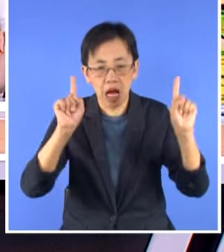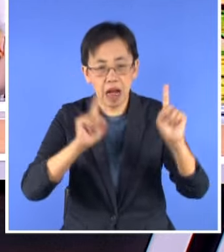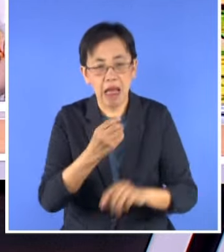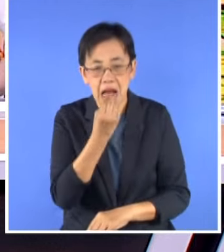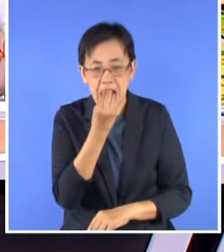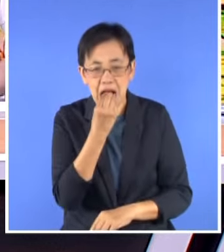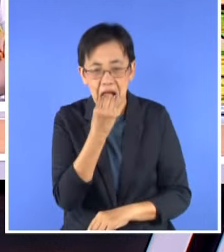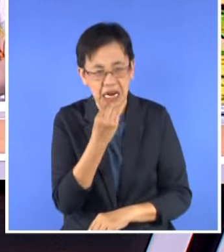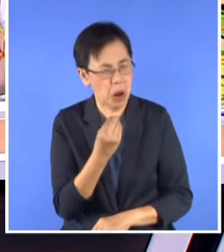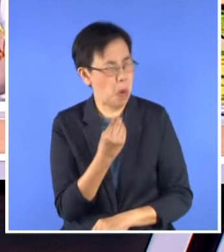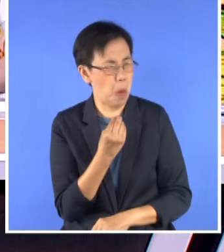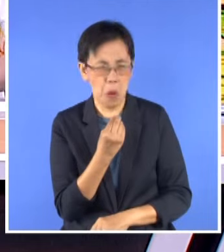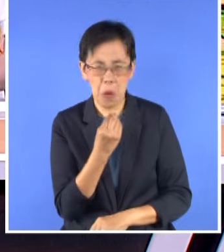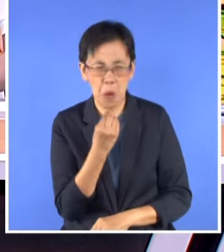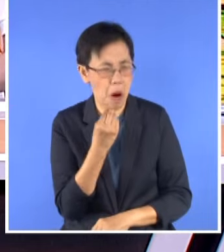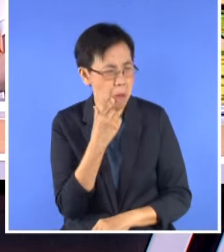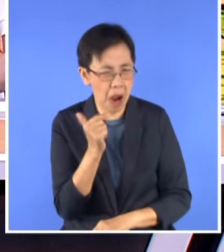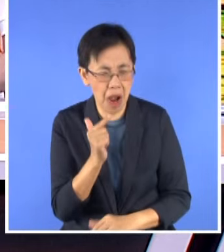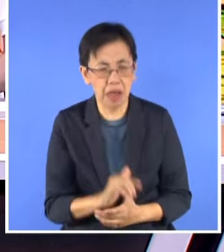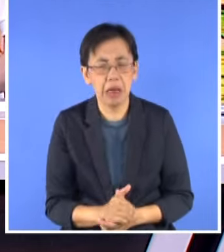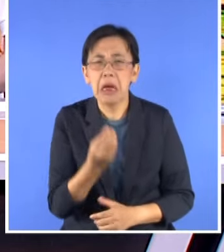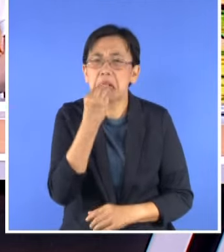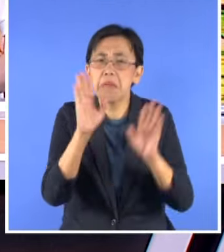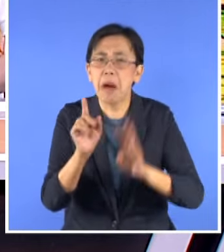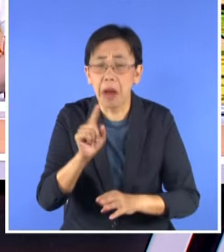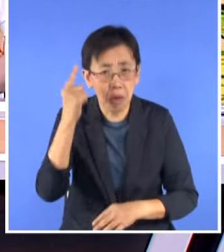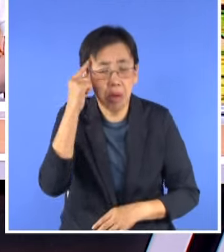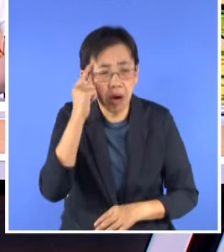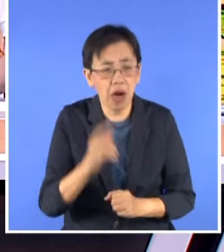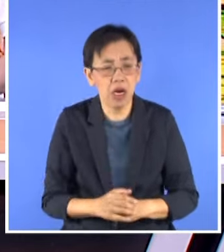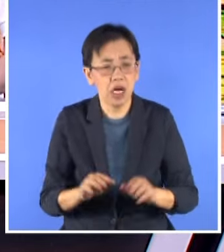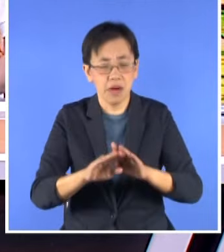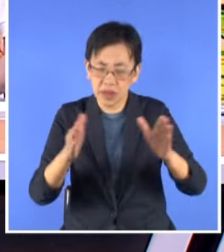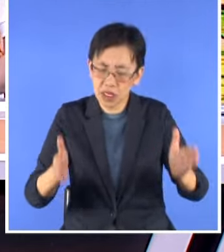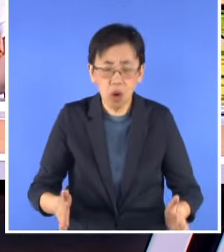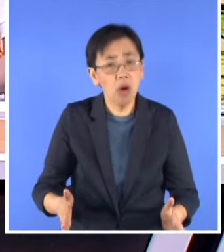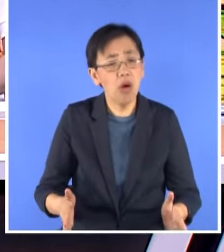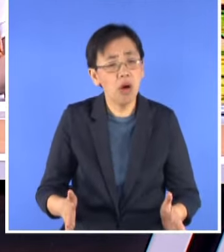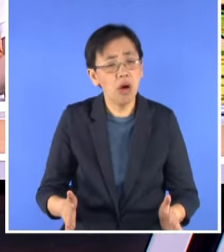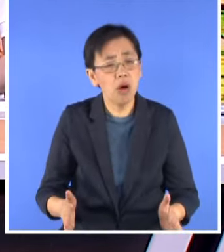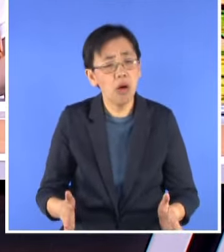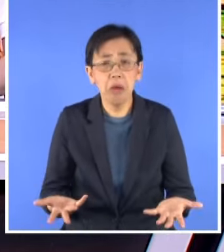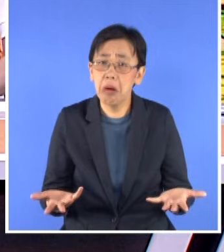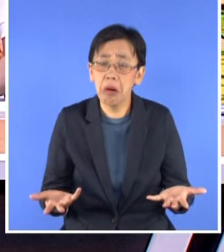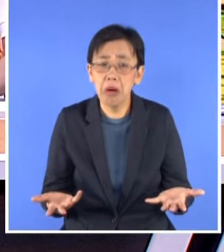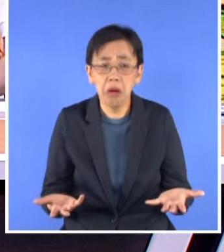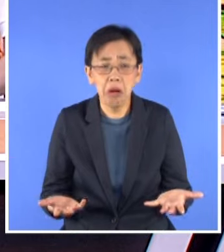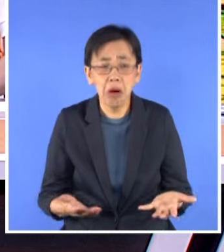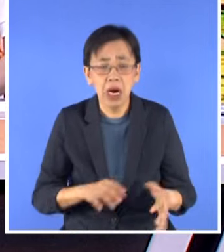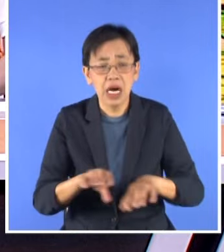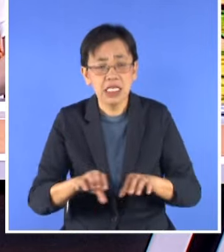แบบเชฟเทเบิลเชฟเทเบิลคืออะไรพี่แป๊ะรู้จักปะ ก็เป็นโต๊ะอ่ะโต๊ะก็เป็นคือจัดเหมือน